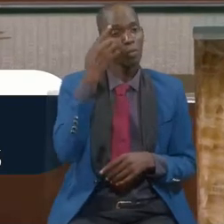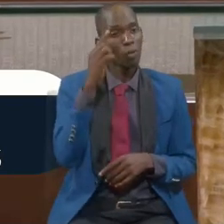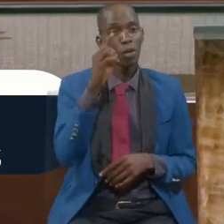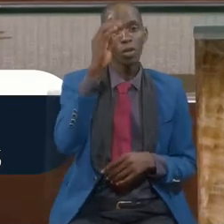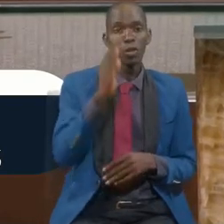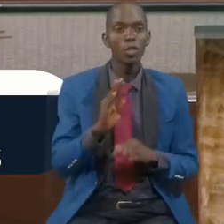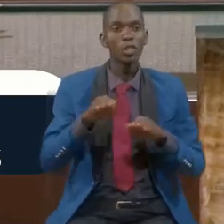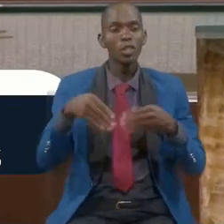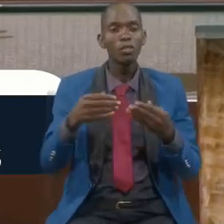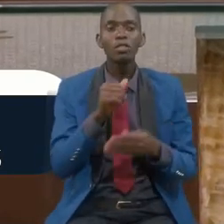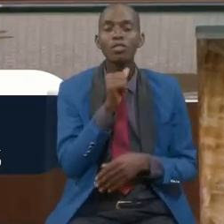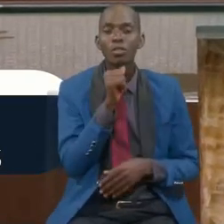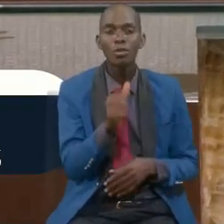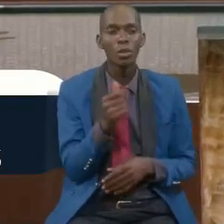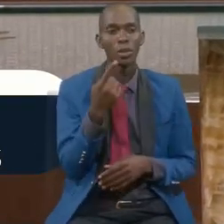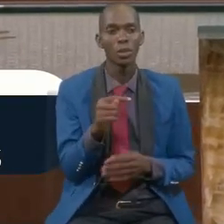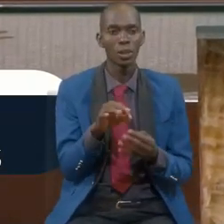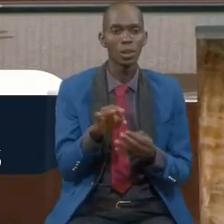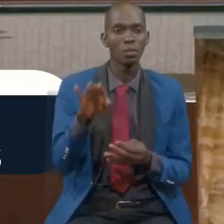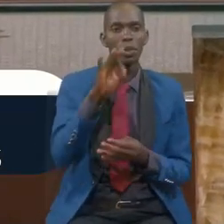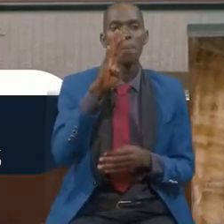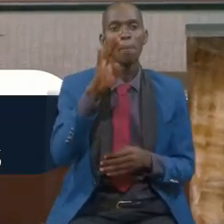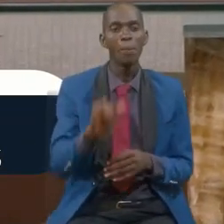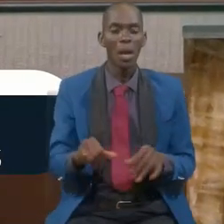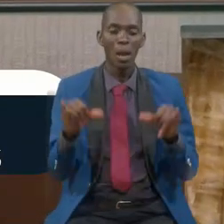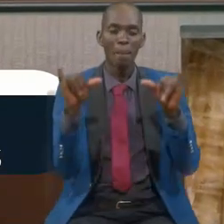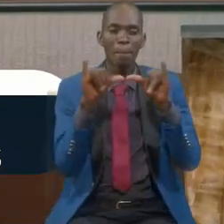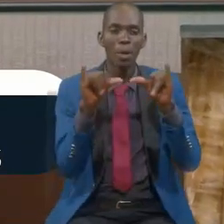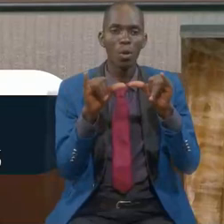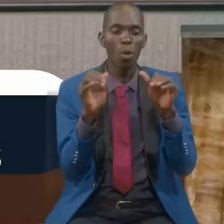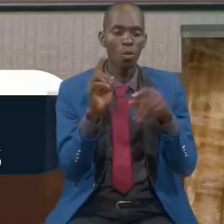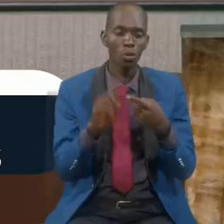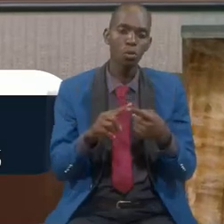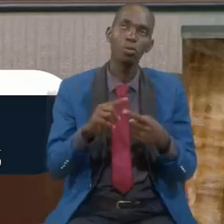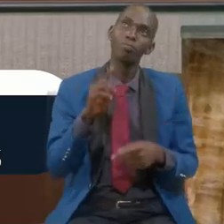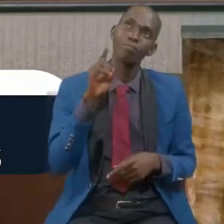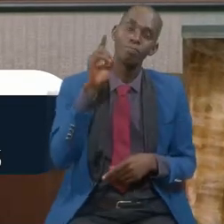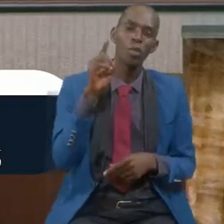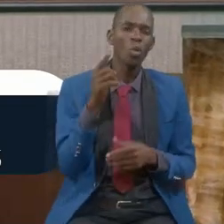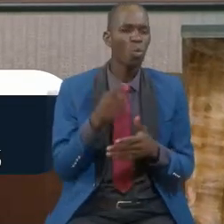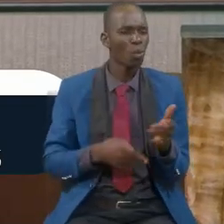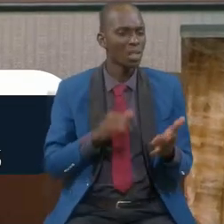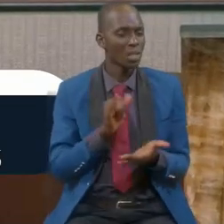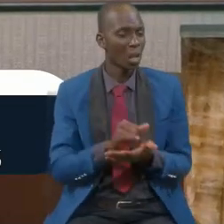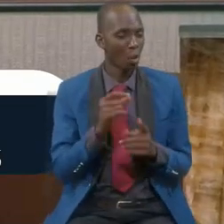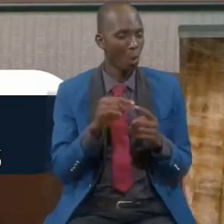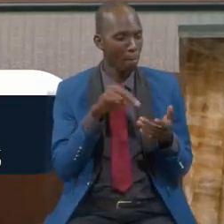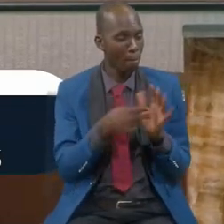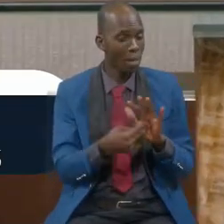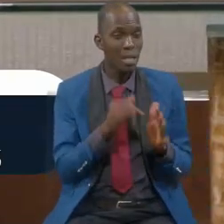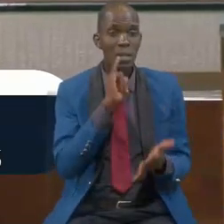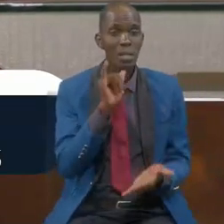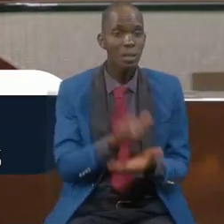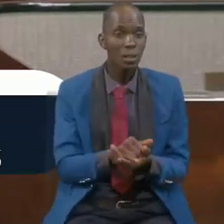Car celui que Dieu a envoyé dit les paroles de Dieu, parce que Dieu ne lui donne pas l'esprit avec mesure. Cela veut dire